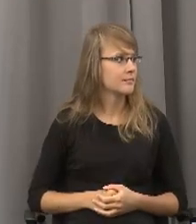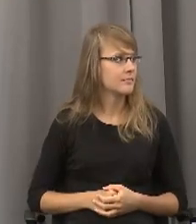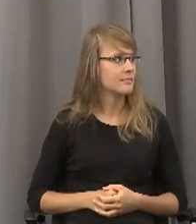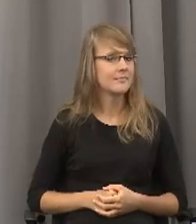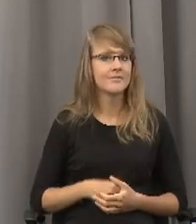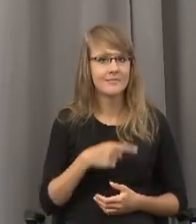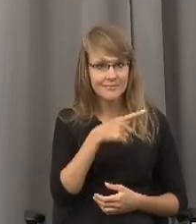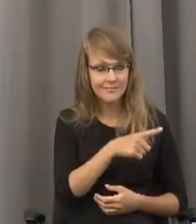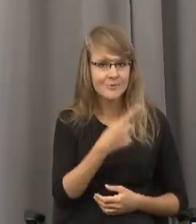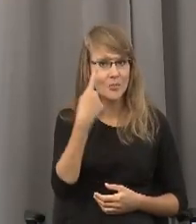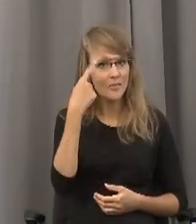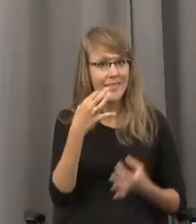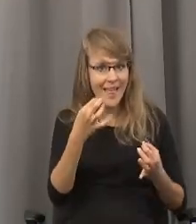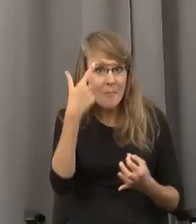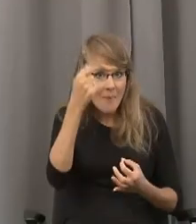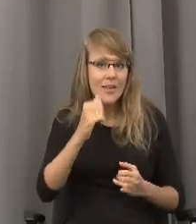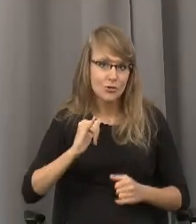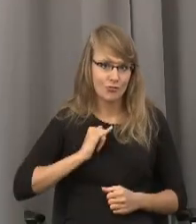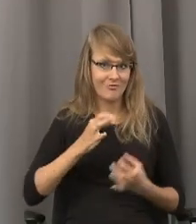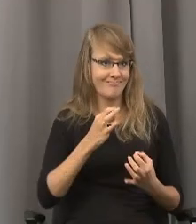Ku pamięci.